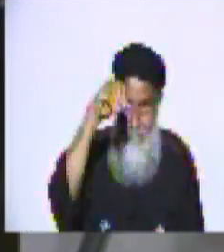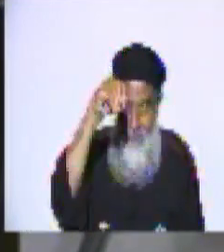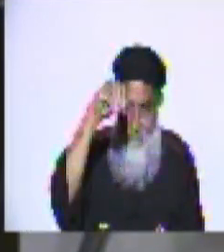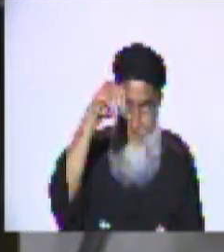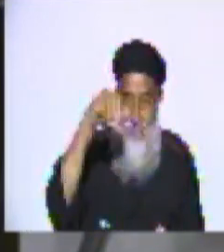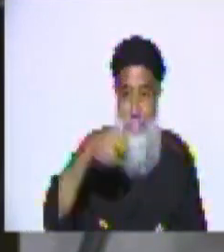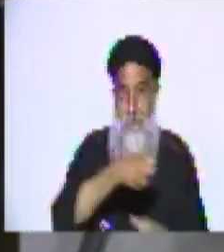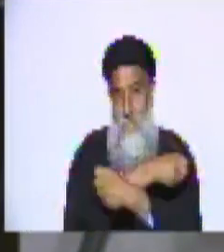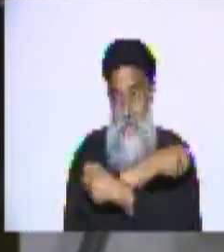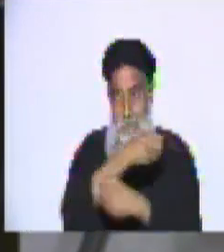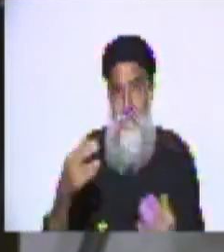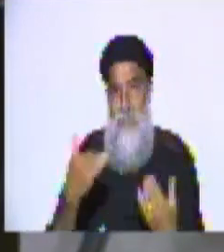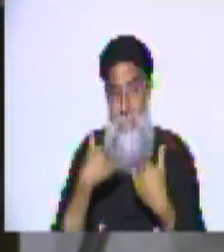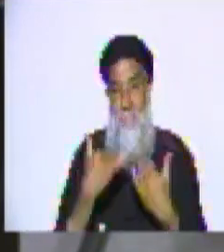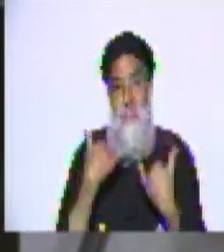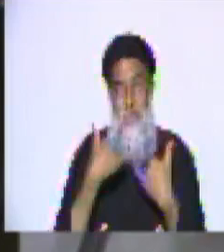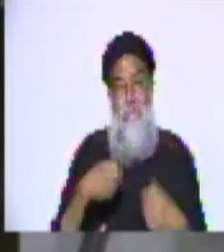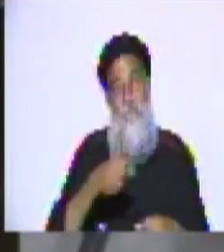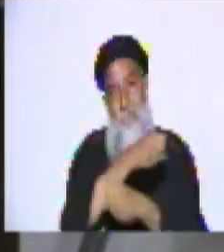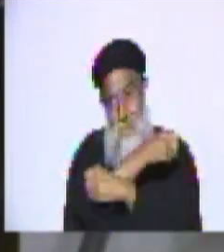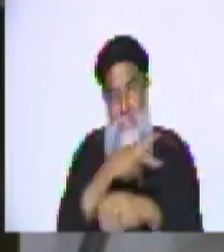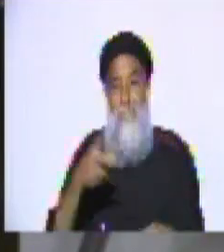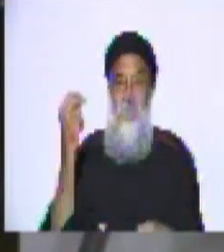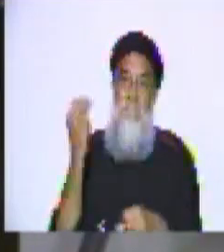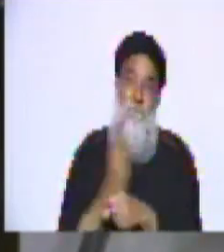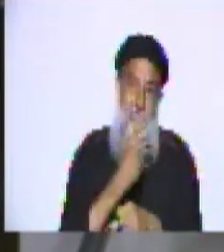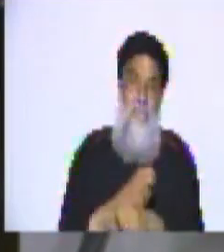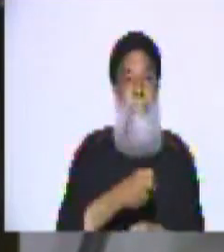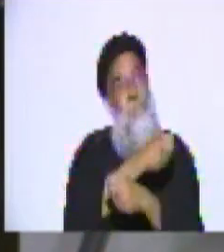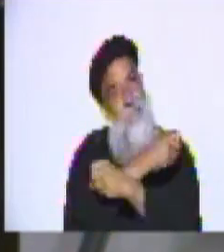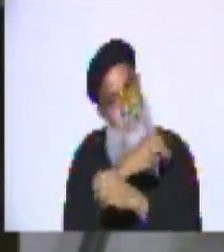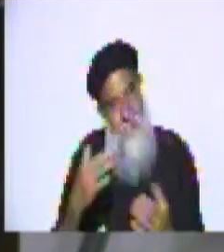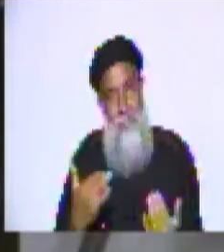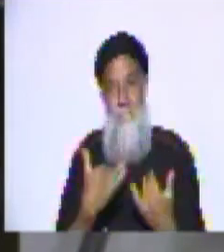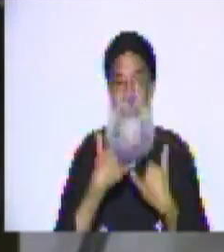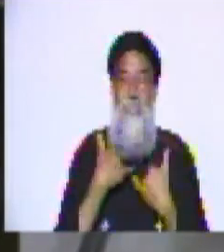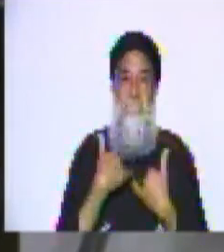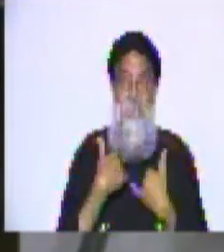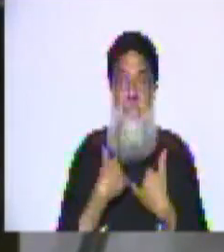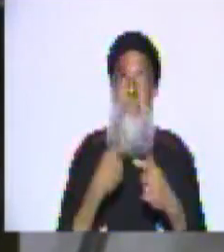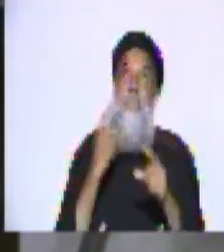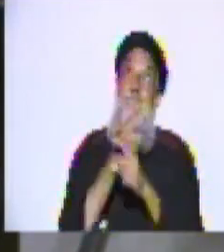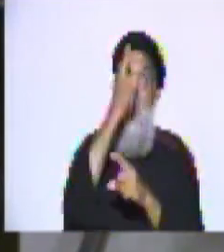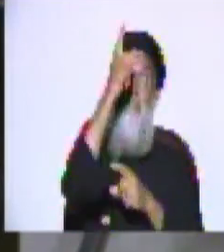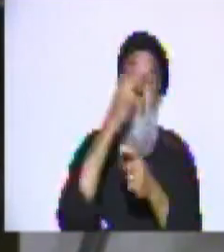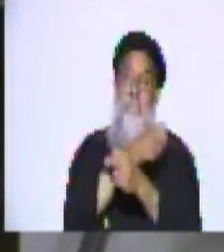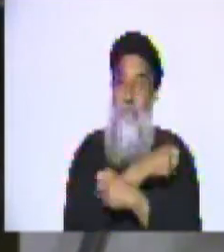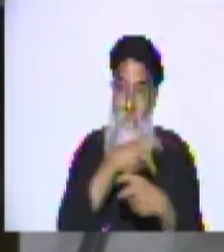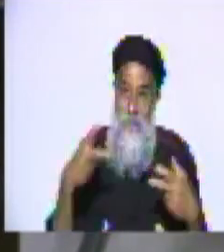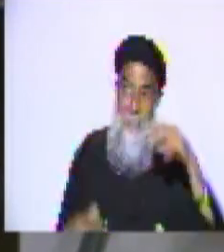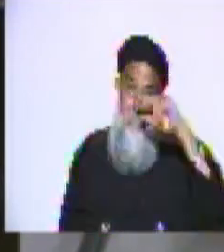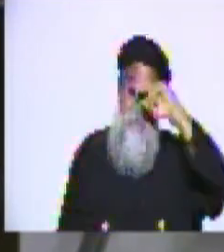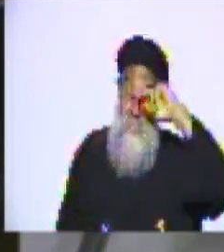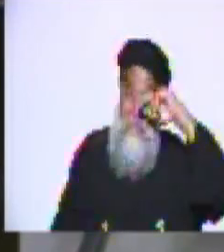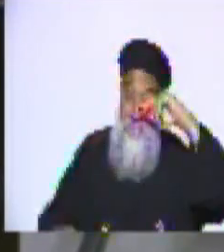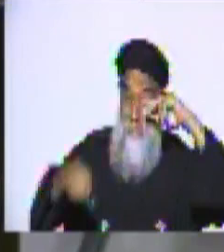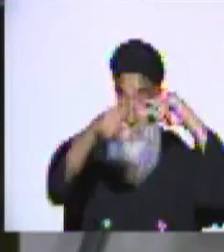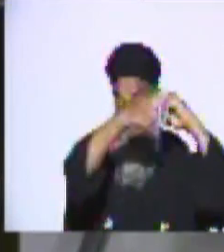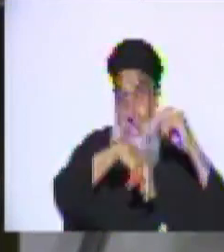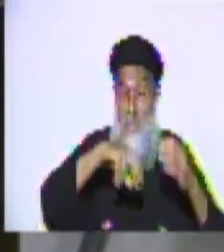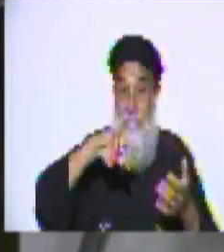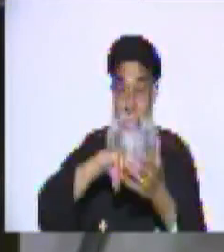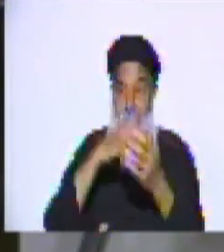عشان يكفر عن الخطية غير المحدودة الموجهة لله غير المحدود، لأن كل